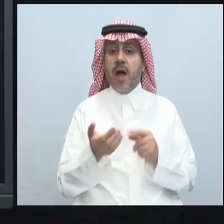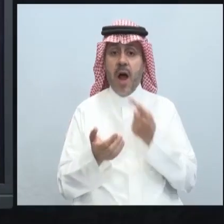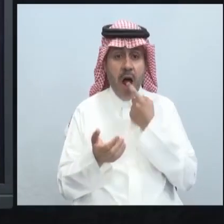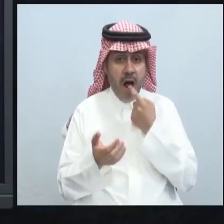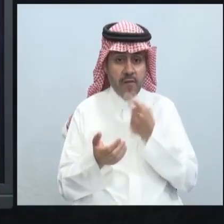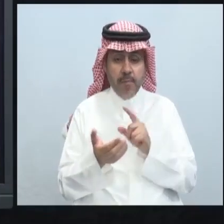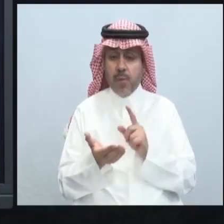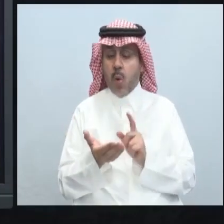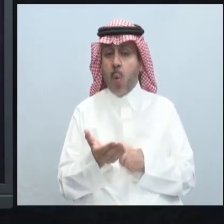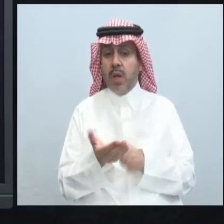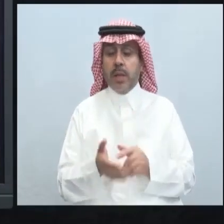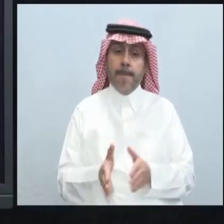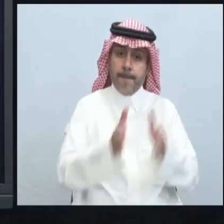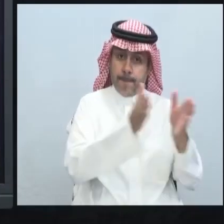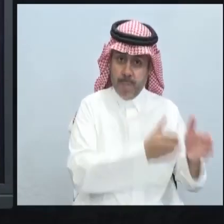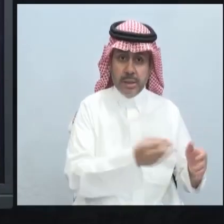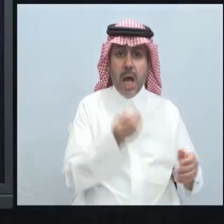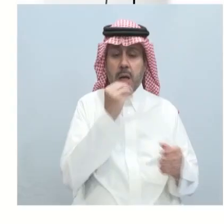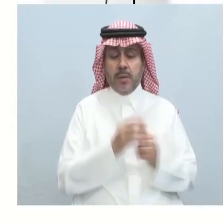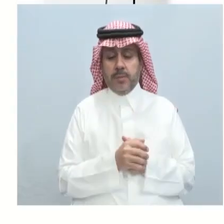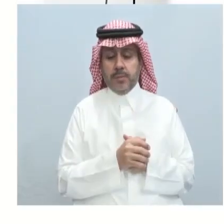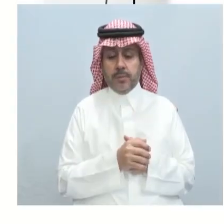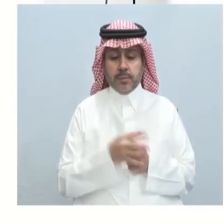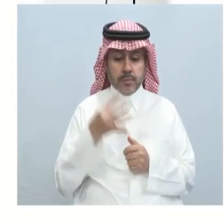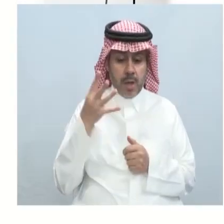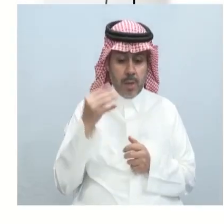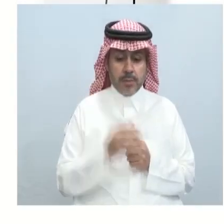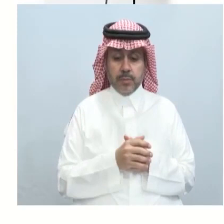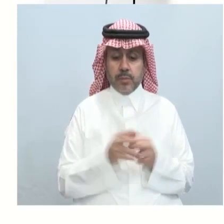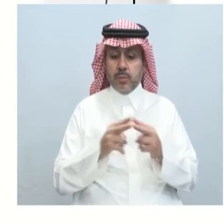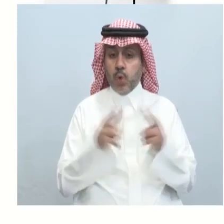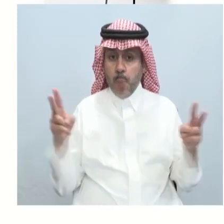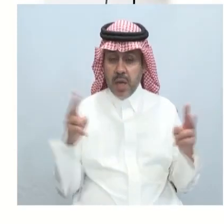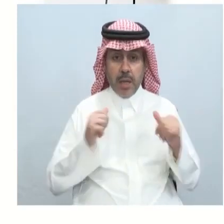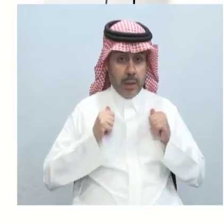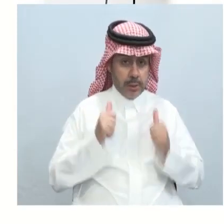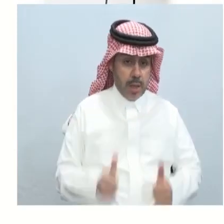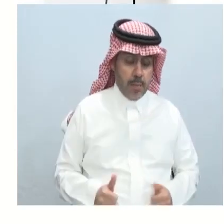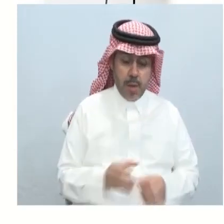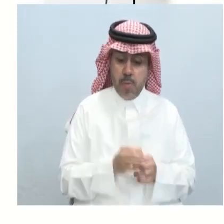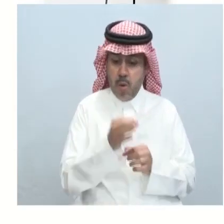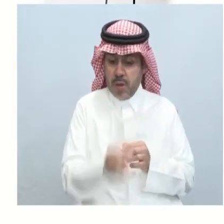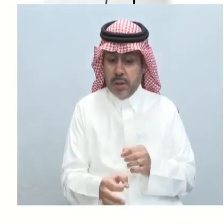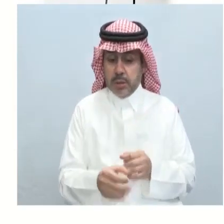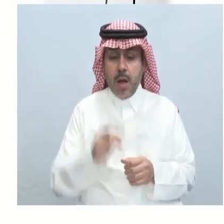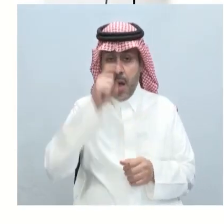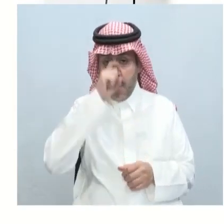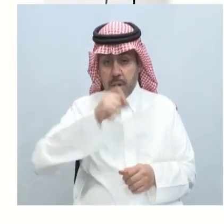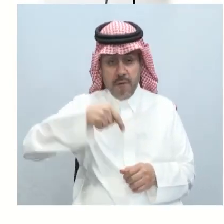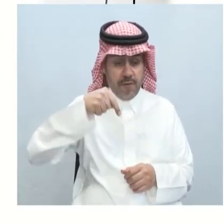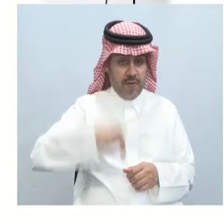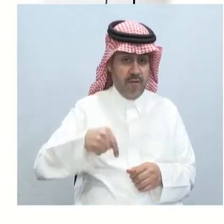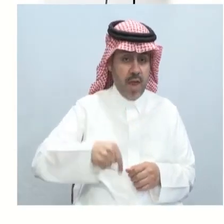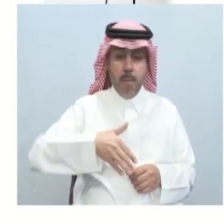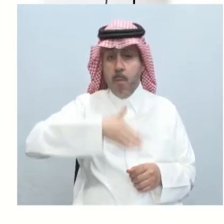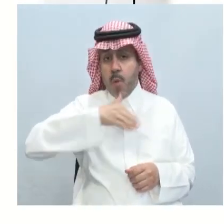وكذلك من اهداف الدرس ان يبين الطالب المواضع التي امر فيها النبي صلى الله عليه وسلم